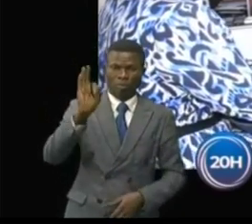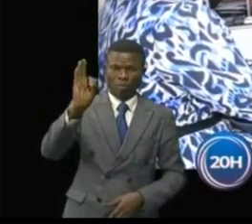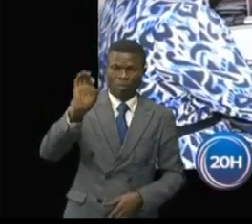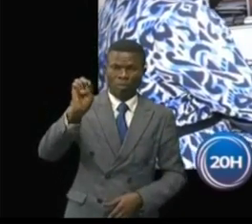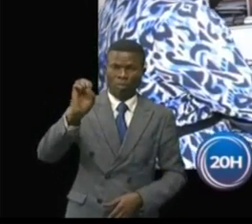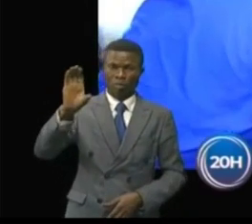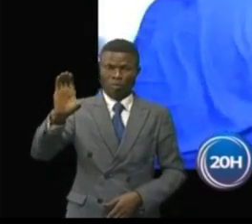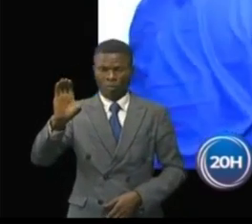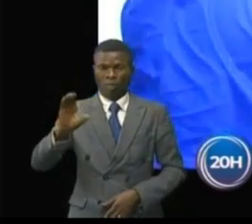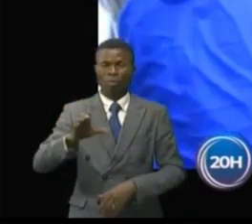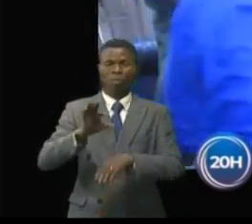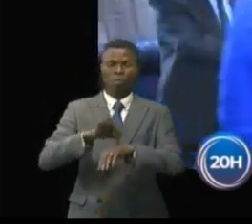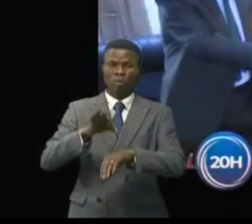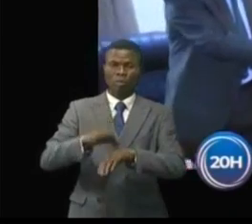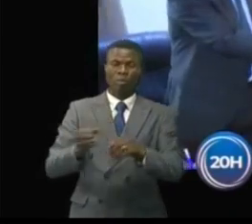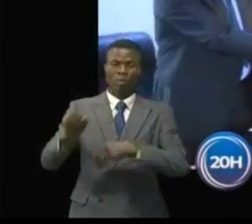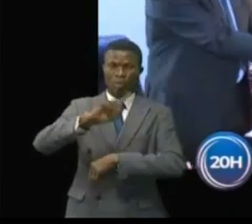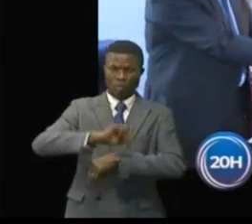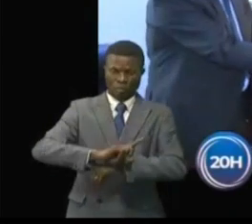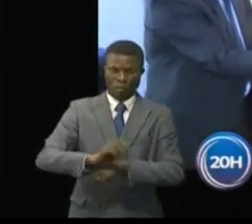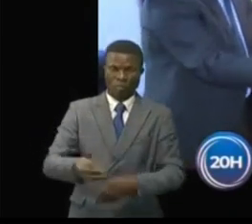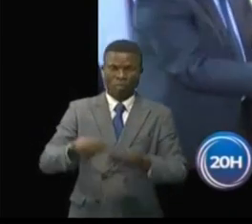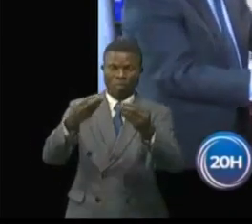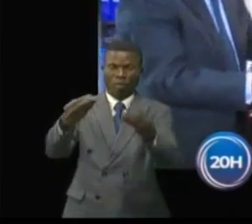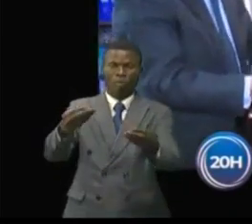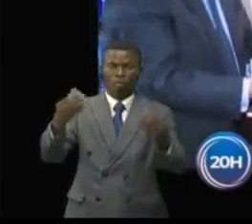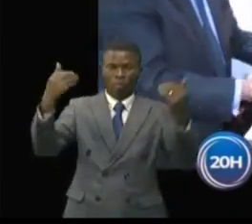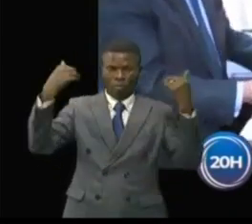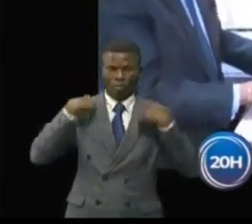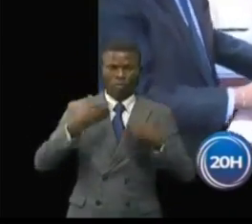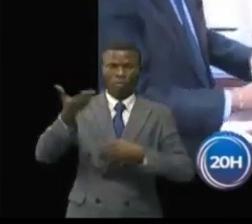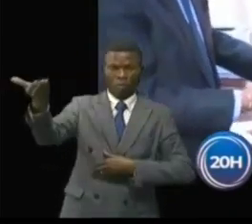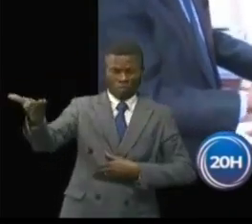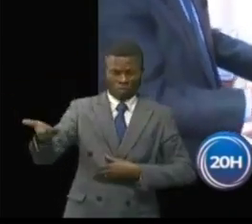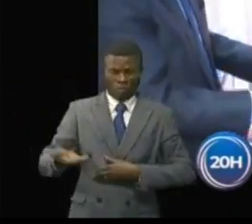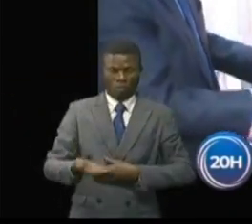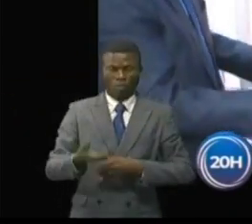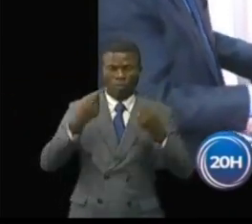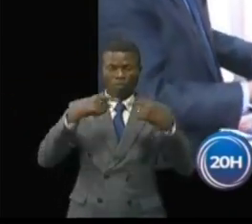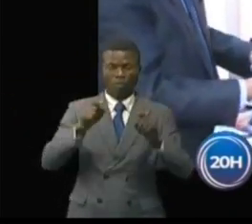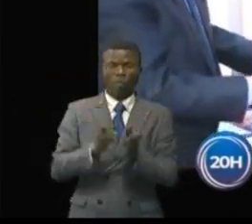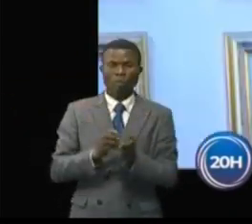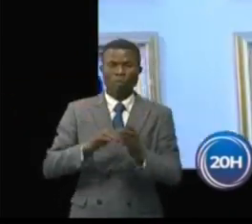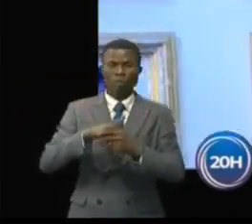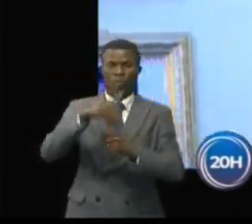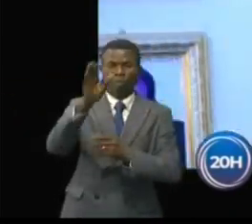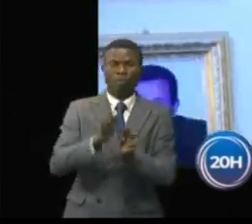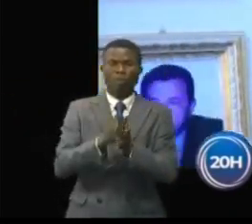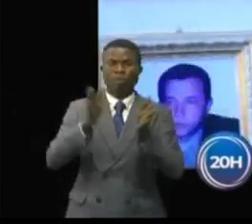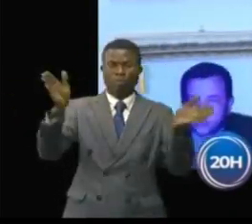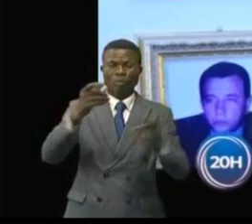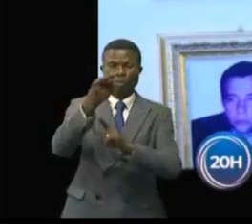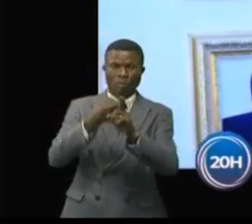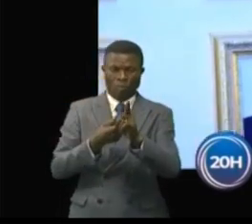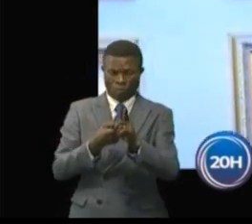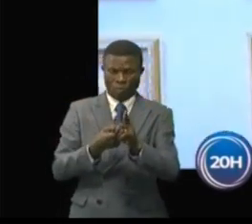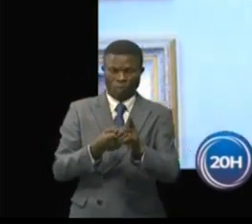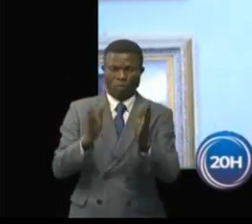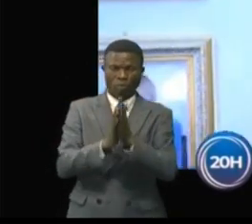Occasion saisie pour émettre officiellement à ses autorités l'invitation annonçant la sortie officielle de ce club au mois d'octobre